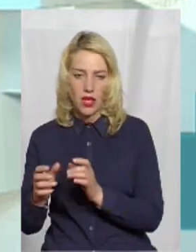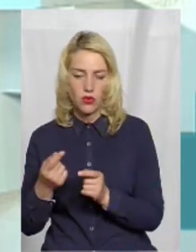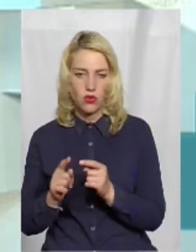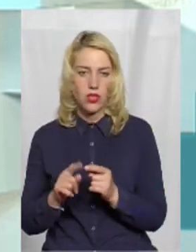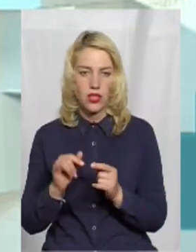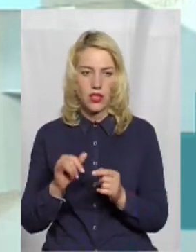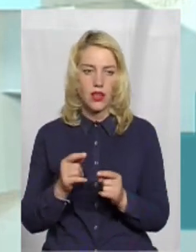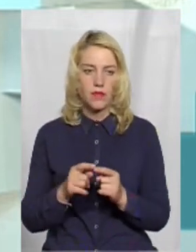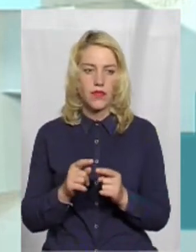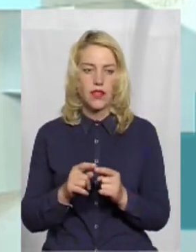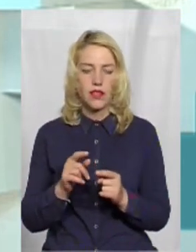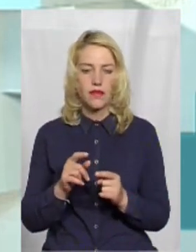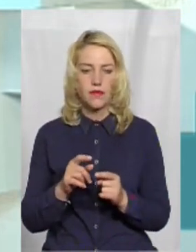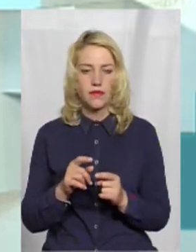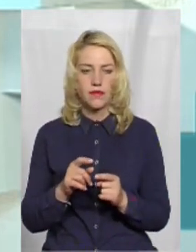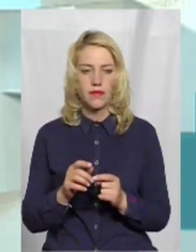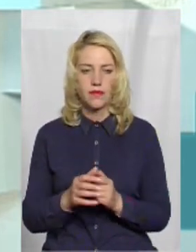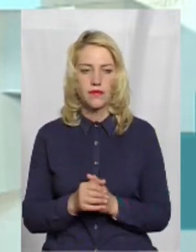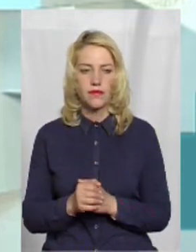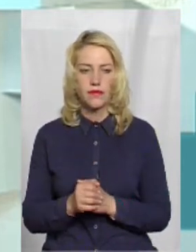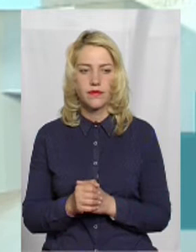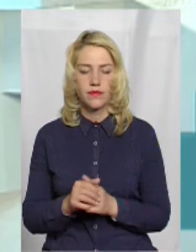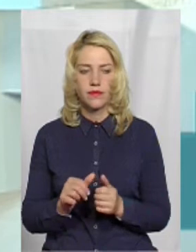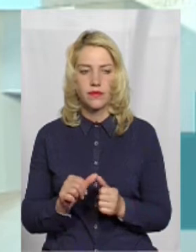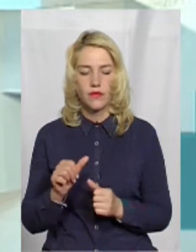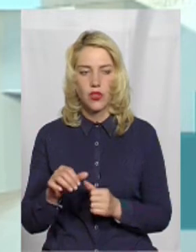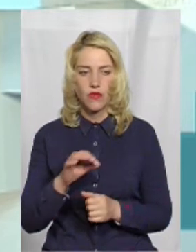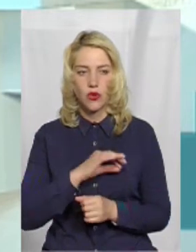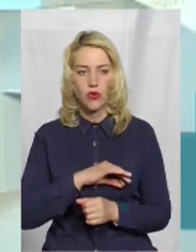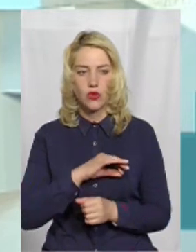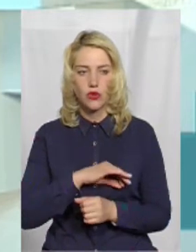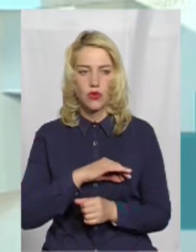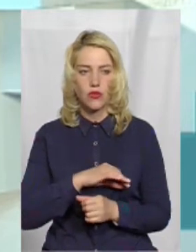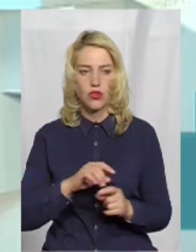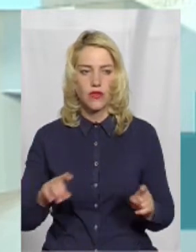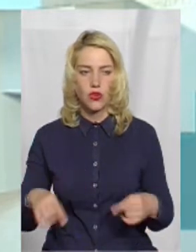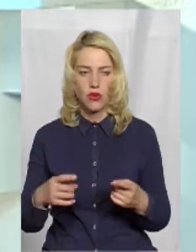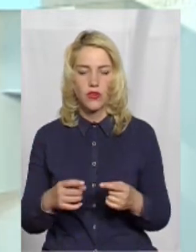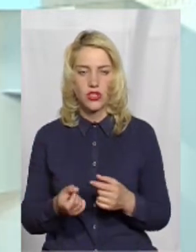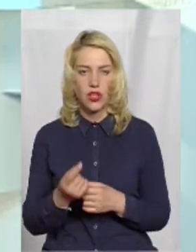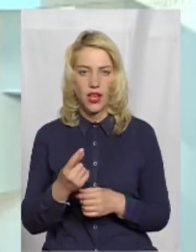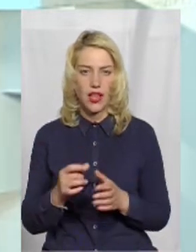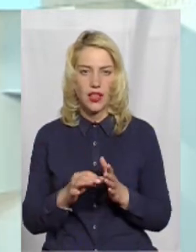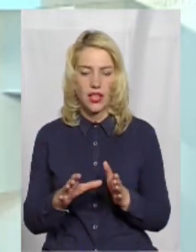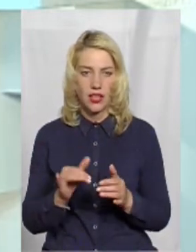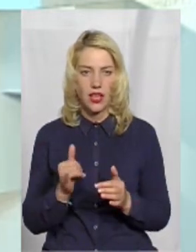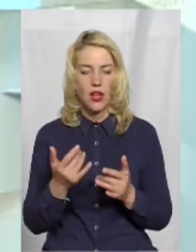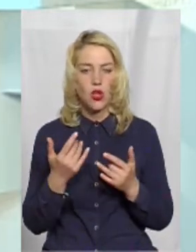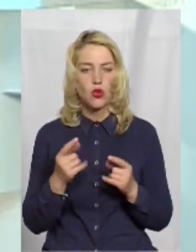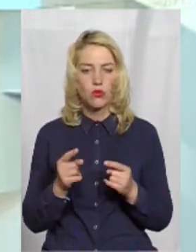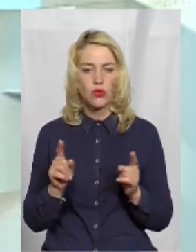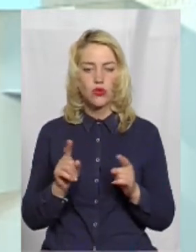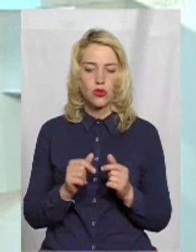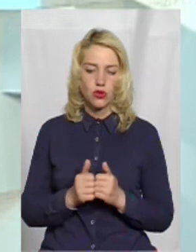направляється в сторону енергонезалежності, тобто і виключно використовуючи відновлені джерела енергії, тому що довкола